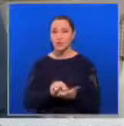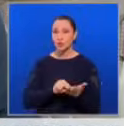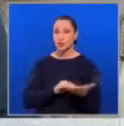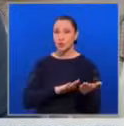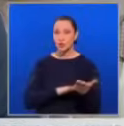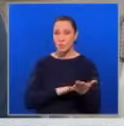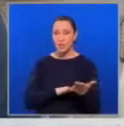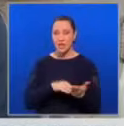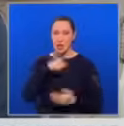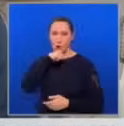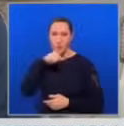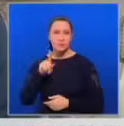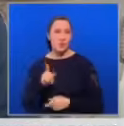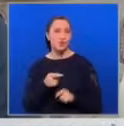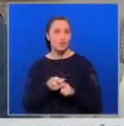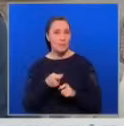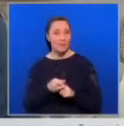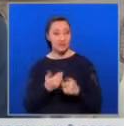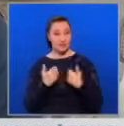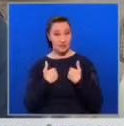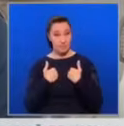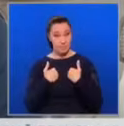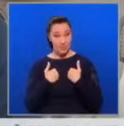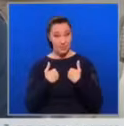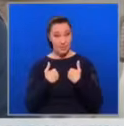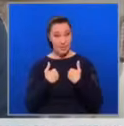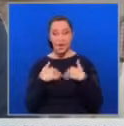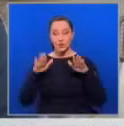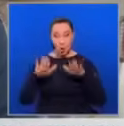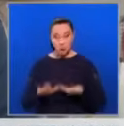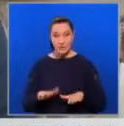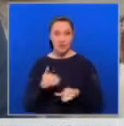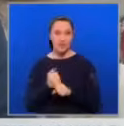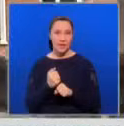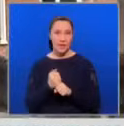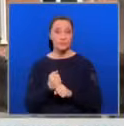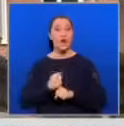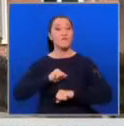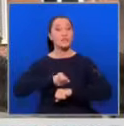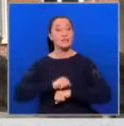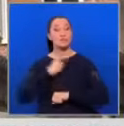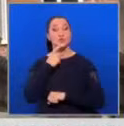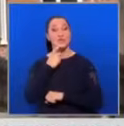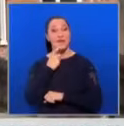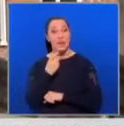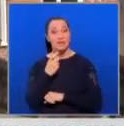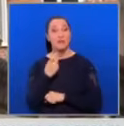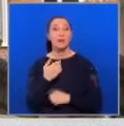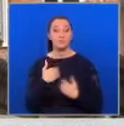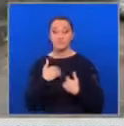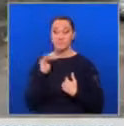документи компромисът който направи на за мен да остана на работа в кметство завет е да